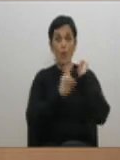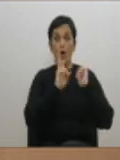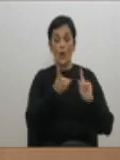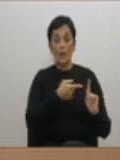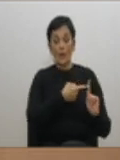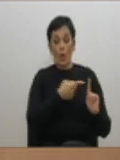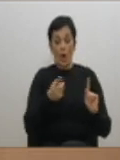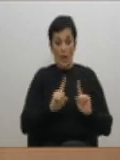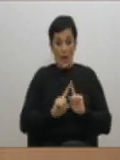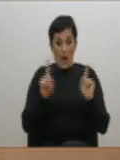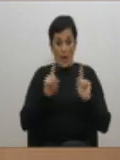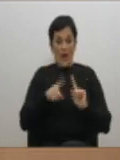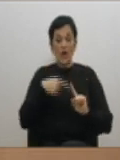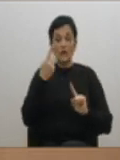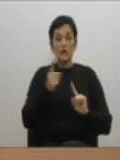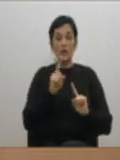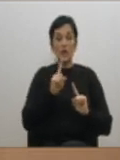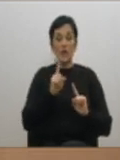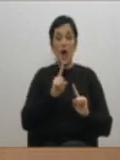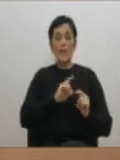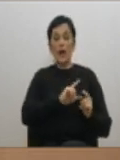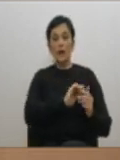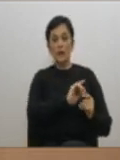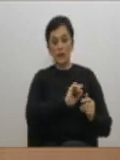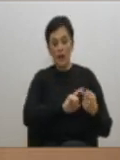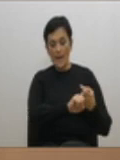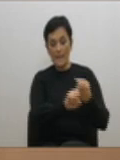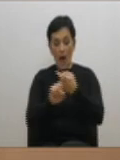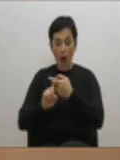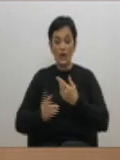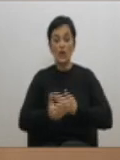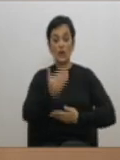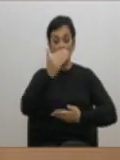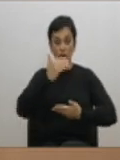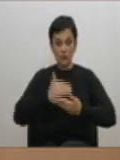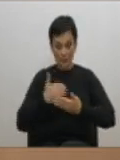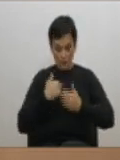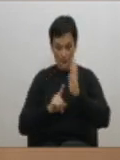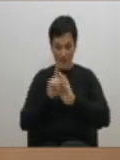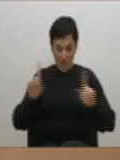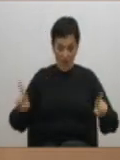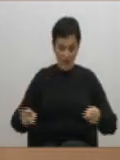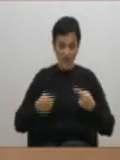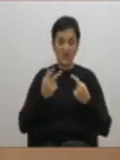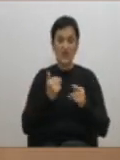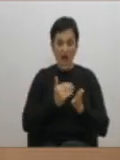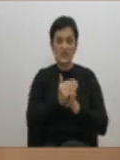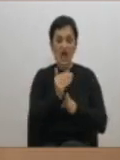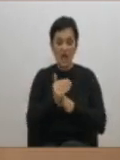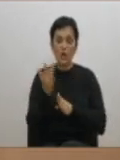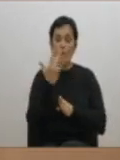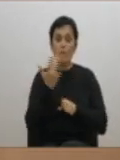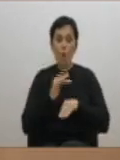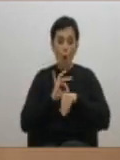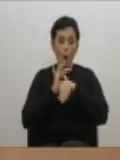განმავლობაში განსაკუთრებით მას შემდეგ, რაც პოსტპანდემიური აღდგენის პერიოდი დავიწყეთ ჩვენ და გავატარეთ სათანადო პოლიტიკა ამ